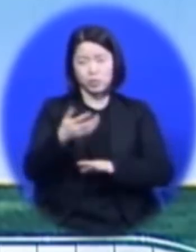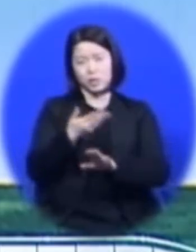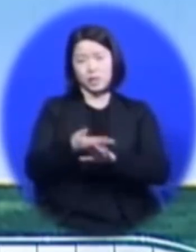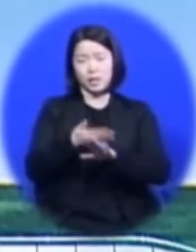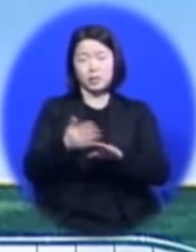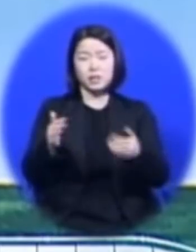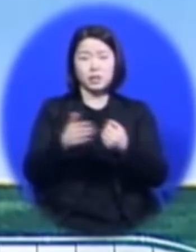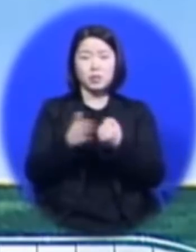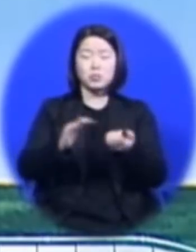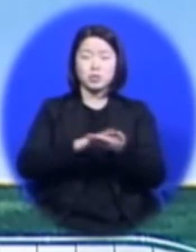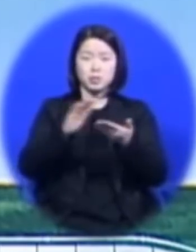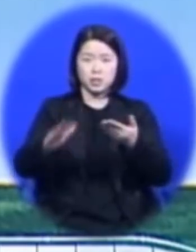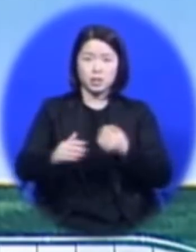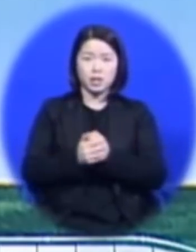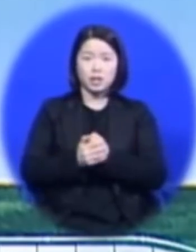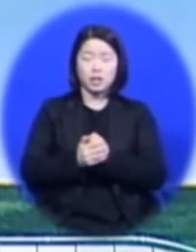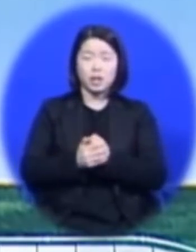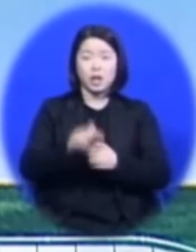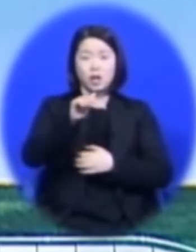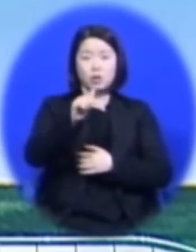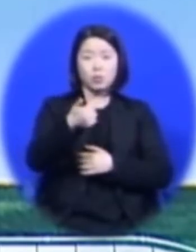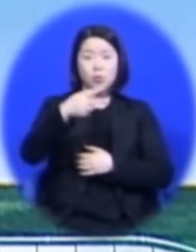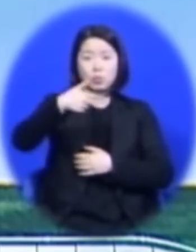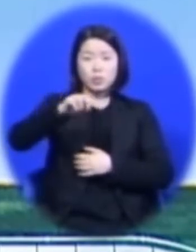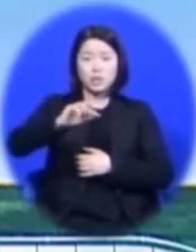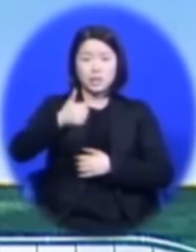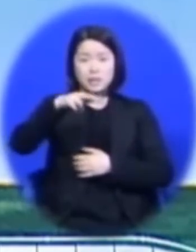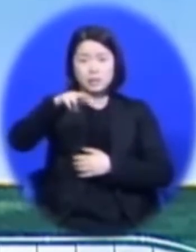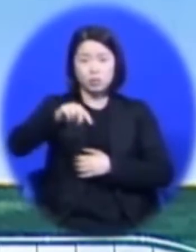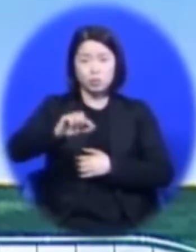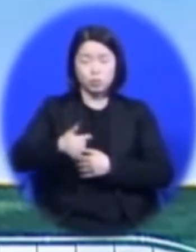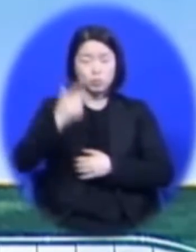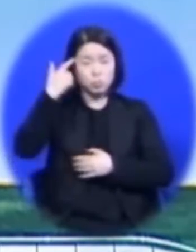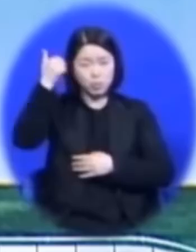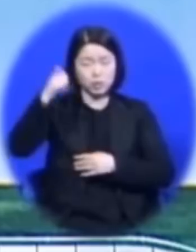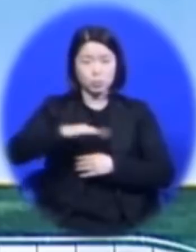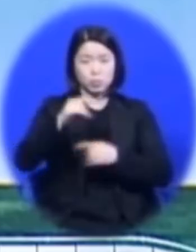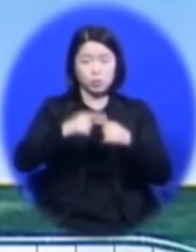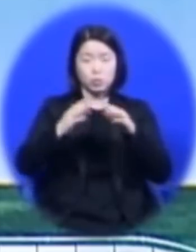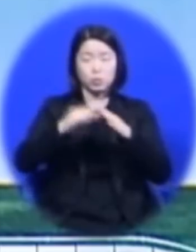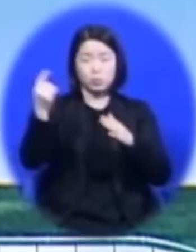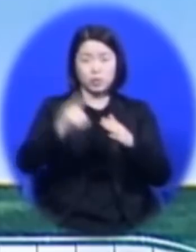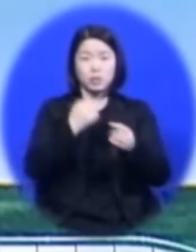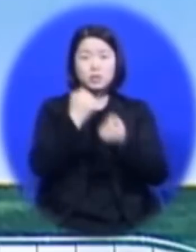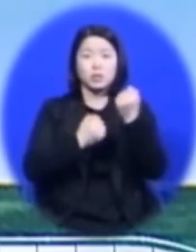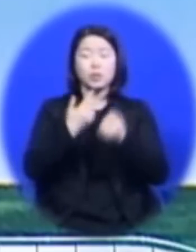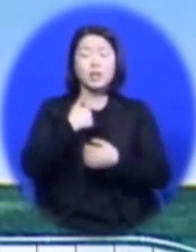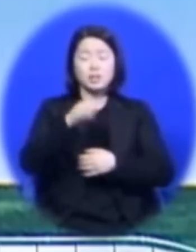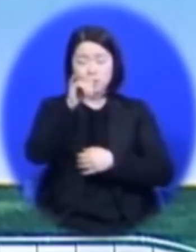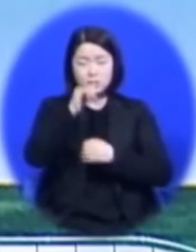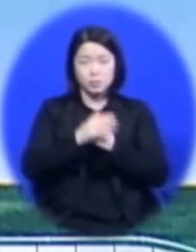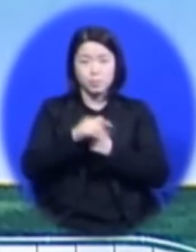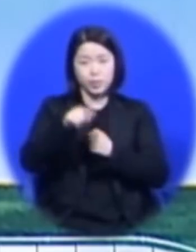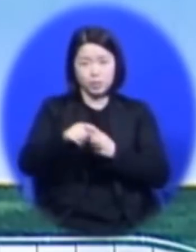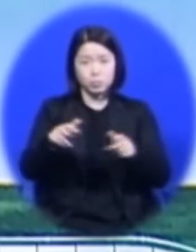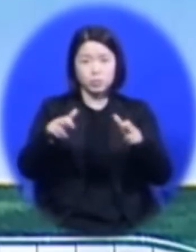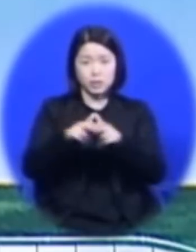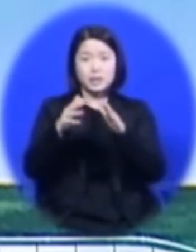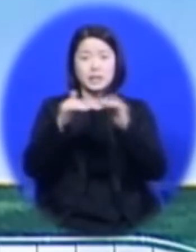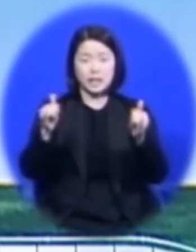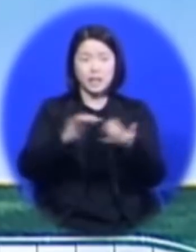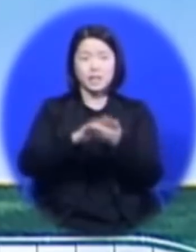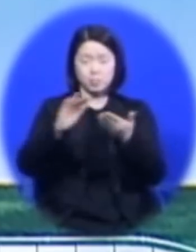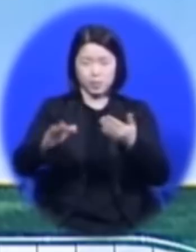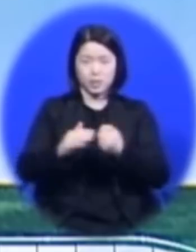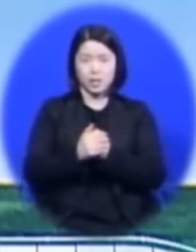때문에 노 진 준 목사님 우리 교회도 오셔서 설교 하셨었죠 그분은 장애인 이십니다